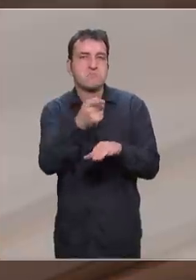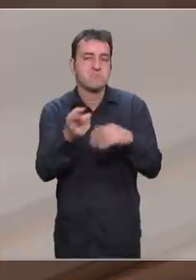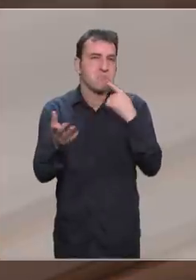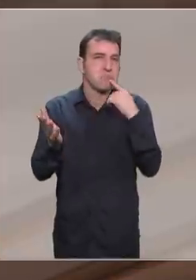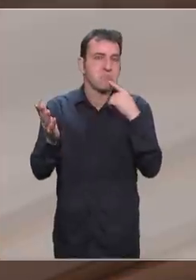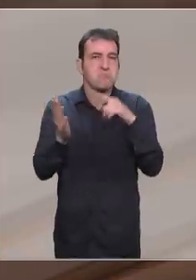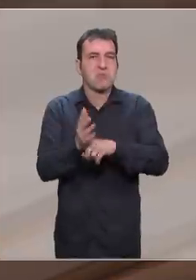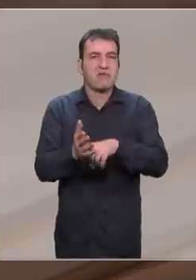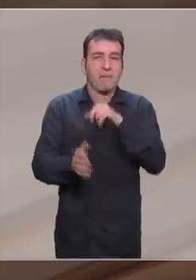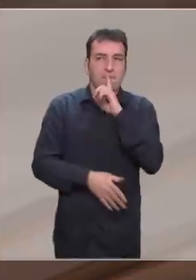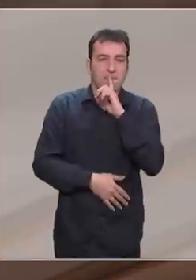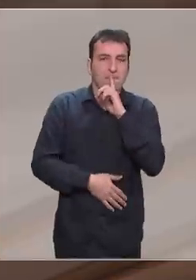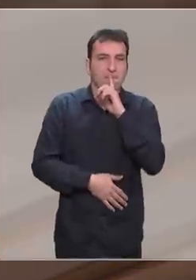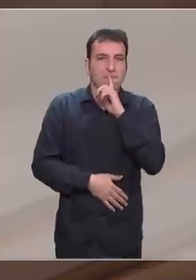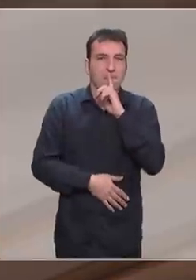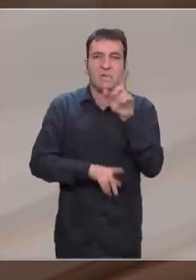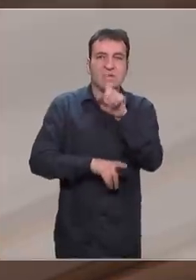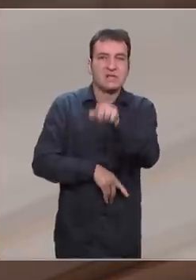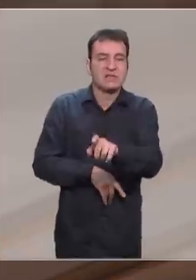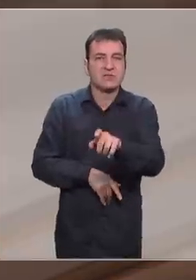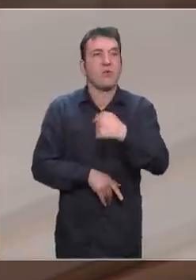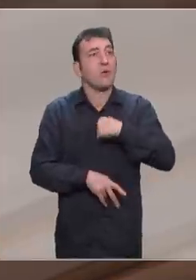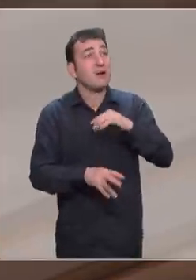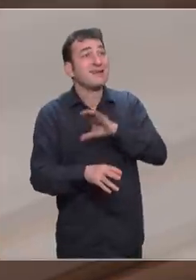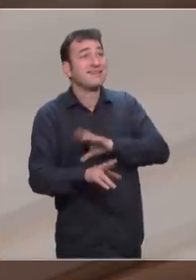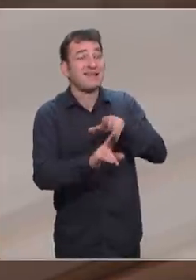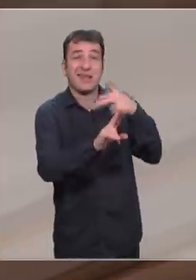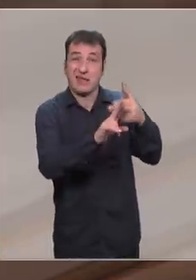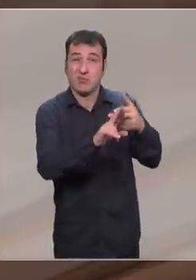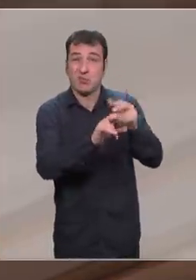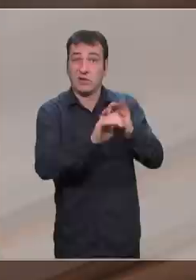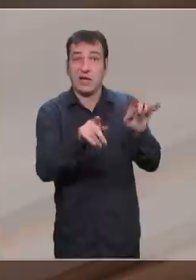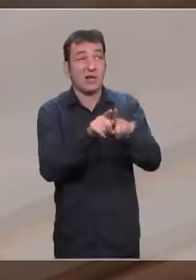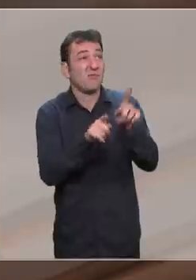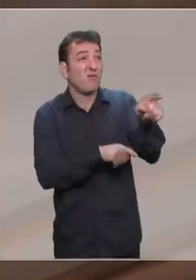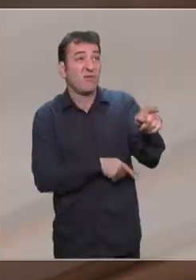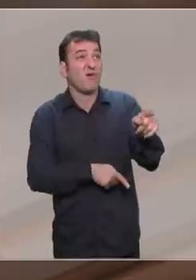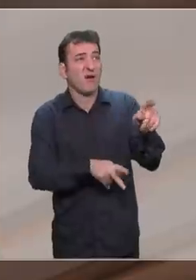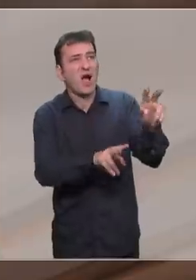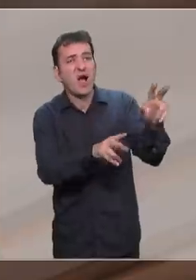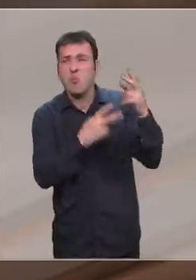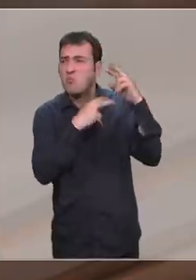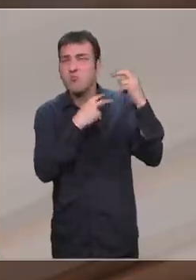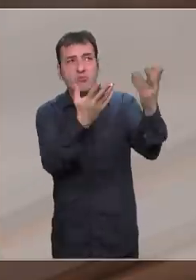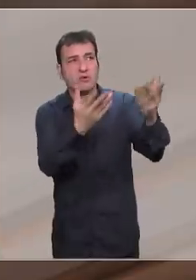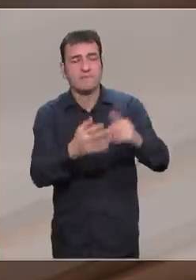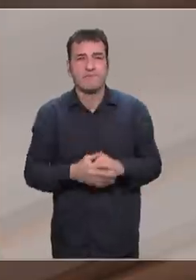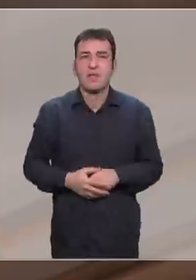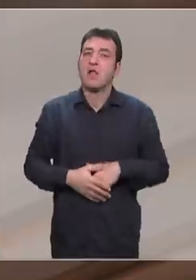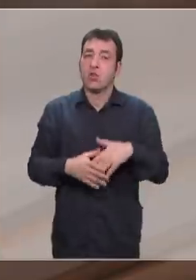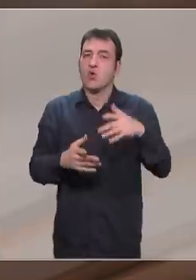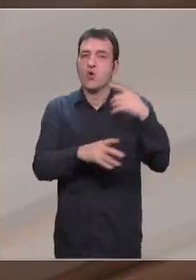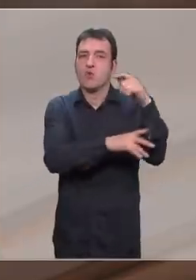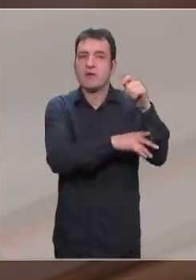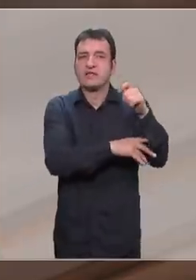vous posez la question et le brouhaha quand j'essaye de vous répondre avec pourtant la même clarté et la même volonté. Vous avez félicité le président de la République, je pense que